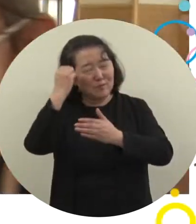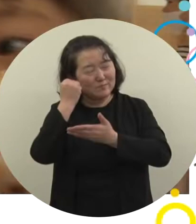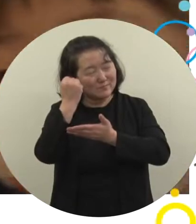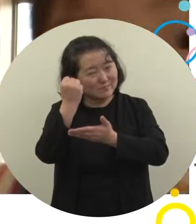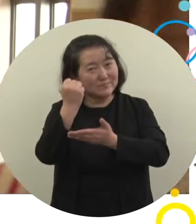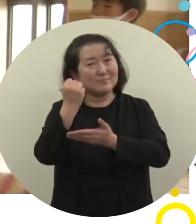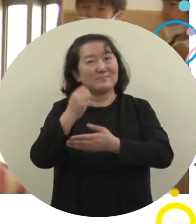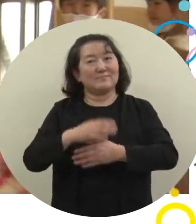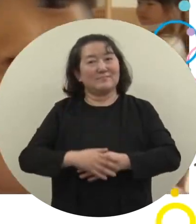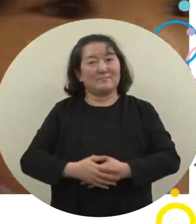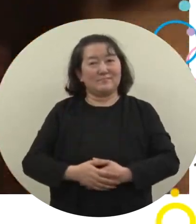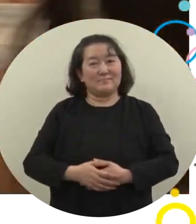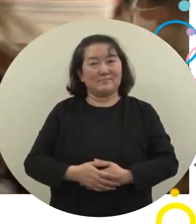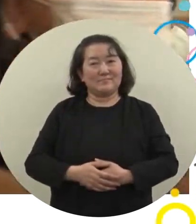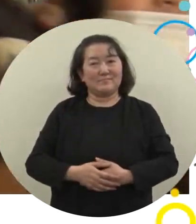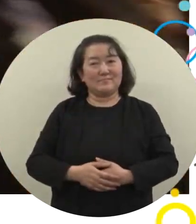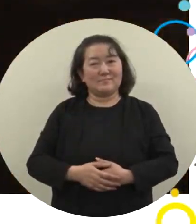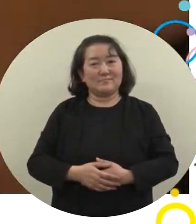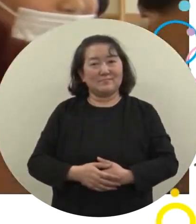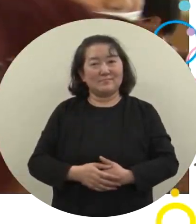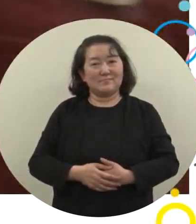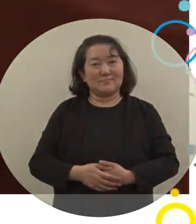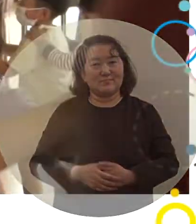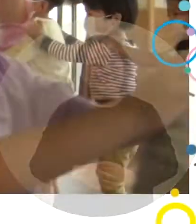っと忘れないでね。